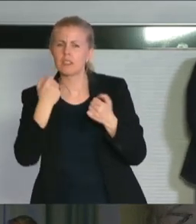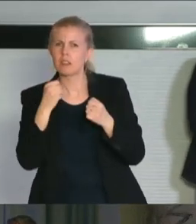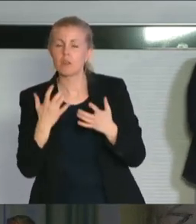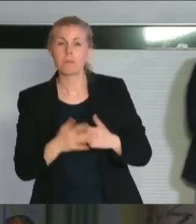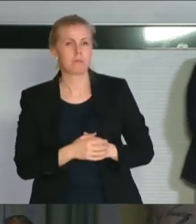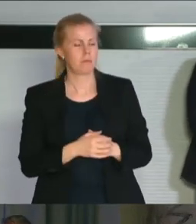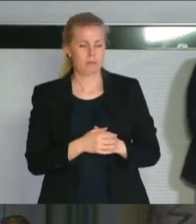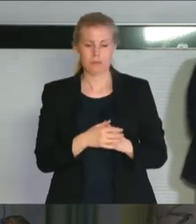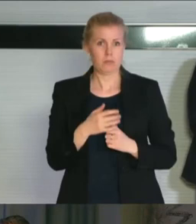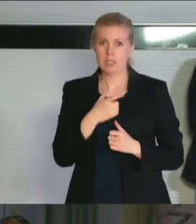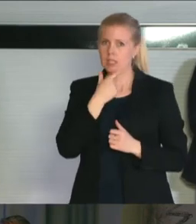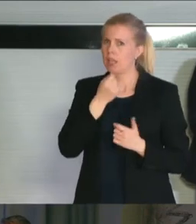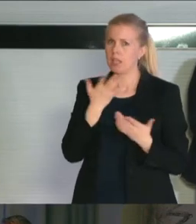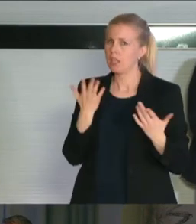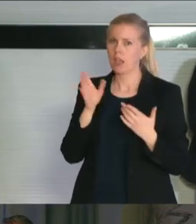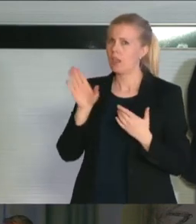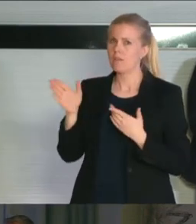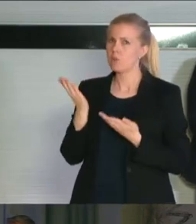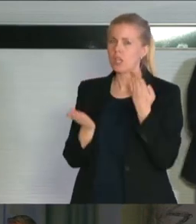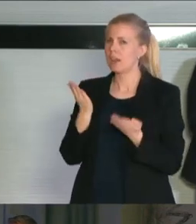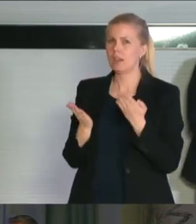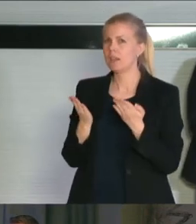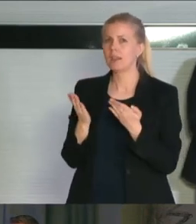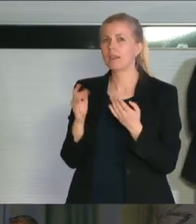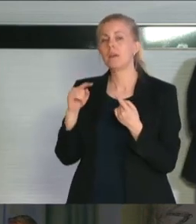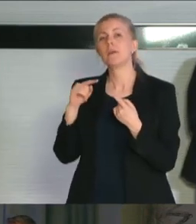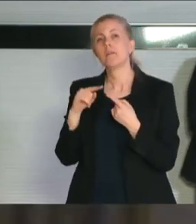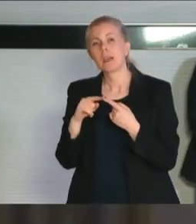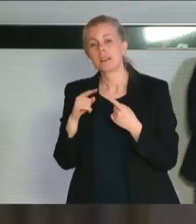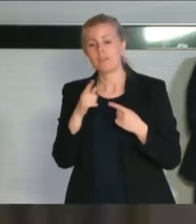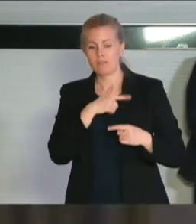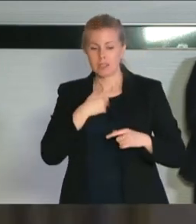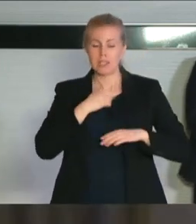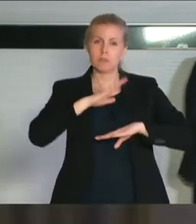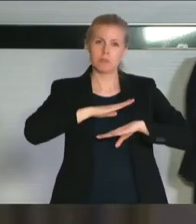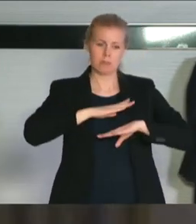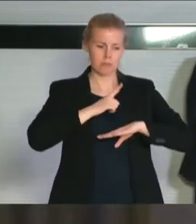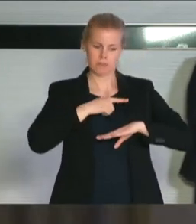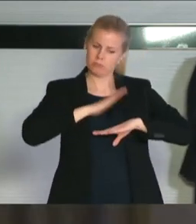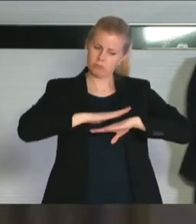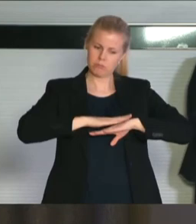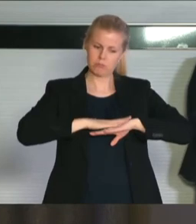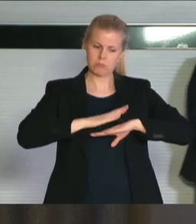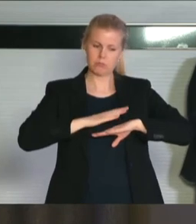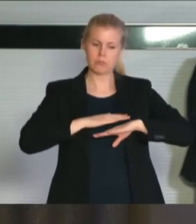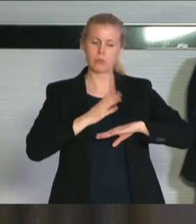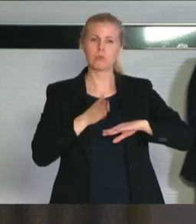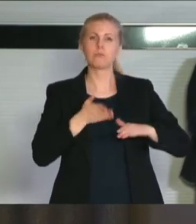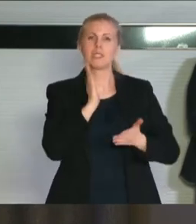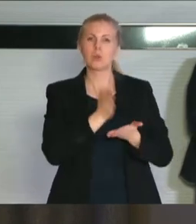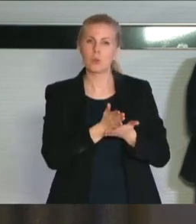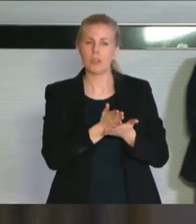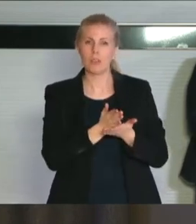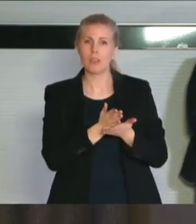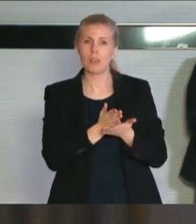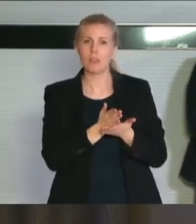kjenner ikke til de vurderingene, men dette er jo sånn at vi baserer jo våre beslutninger på de aller beste vurderingene som gjøres